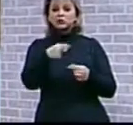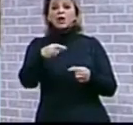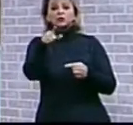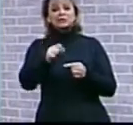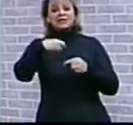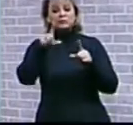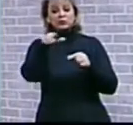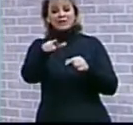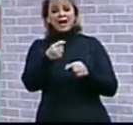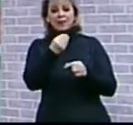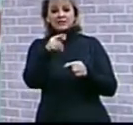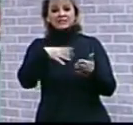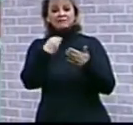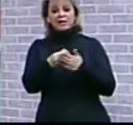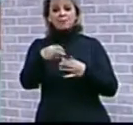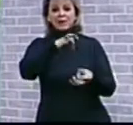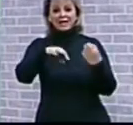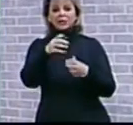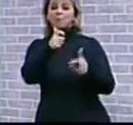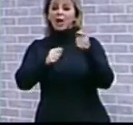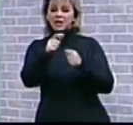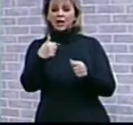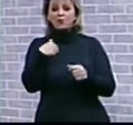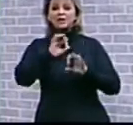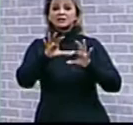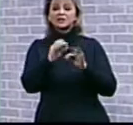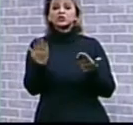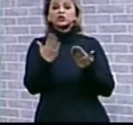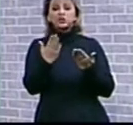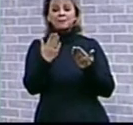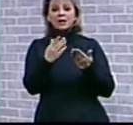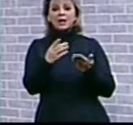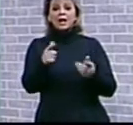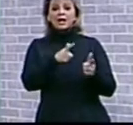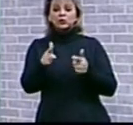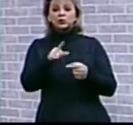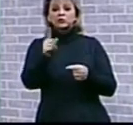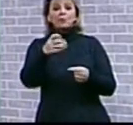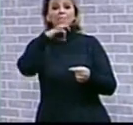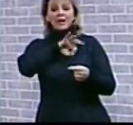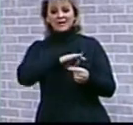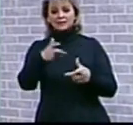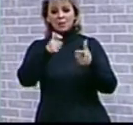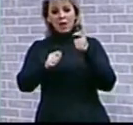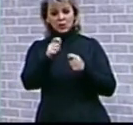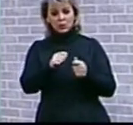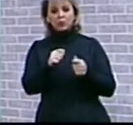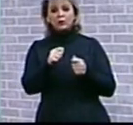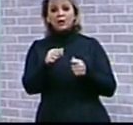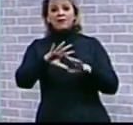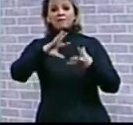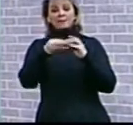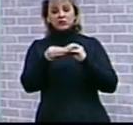аппетит жюри своим проектом «Молоко». Мы рассказывали о том, чем полезно молоко, ну,